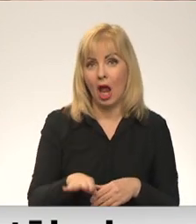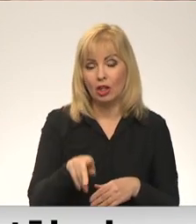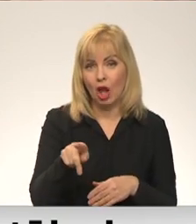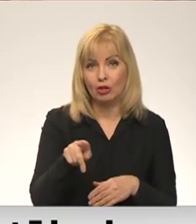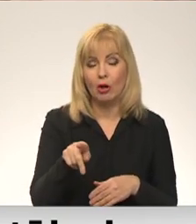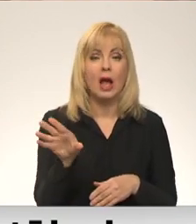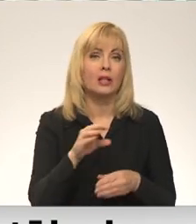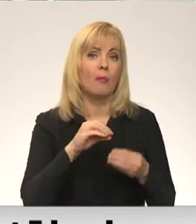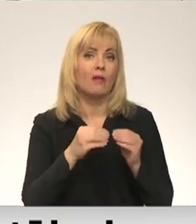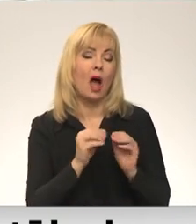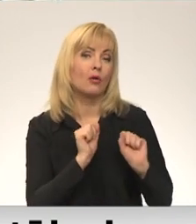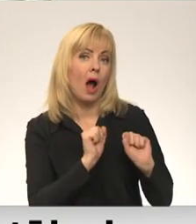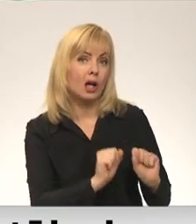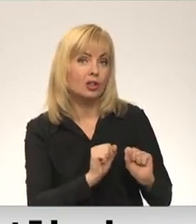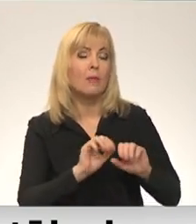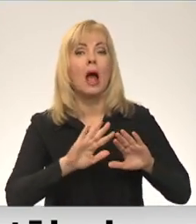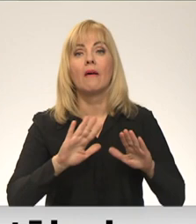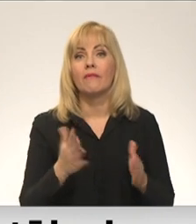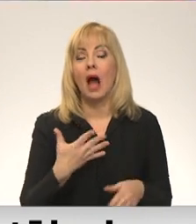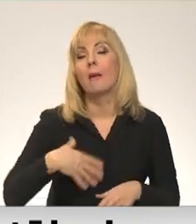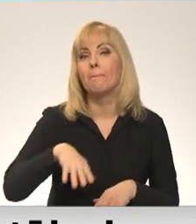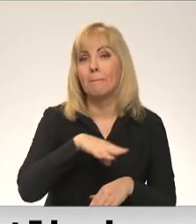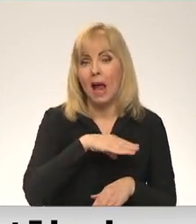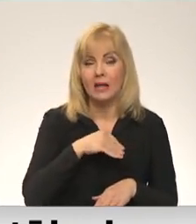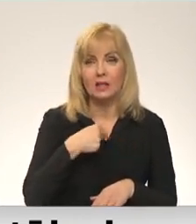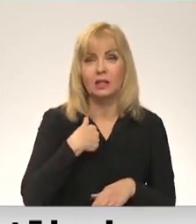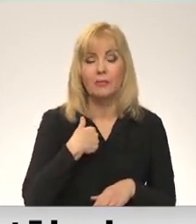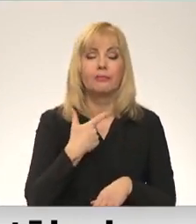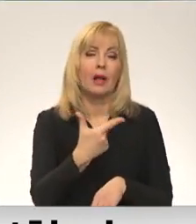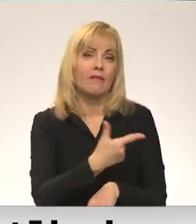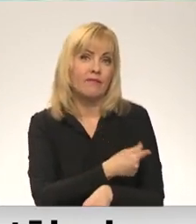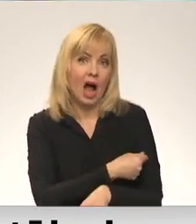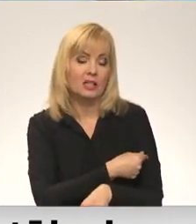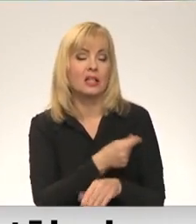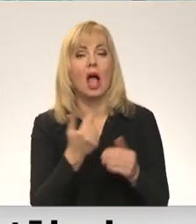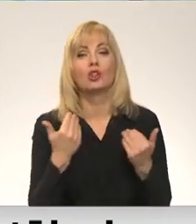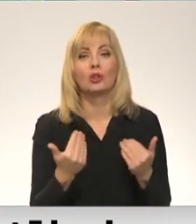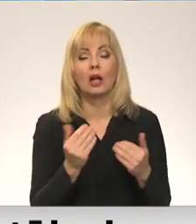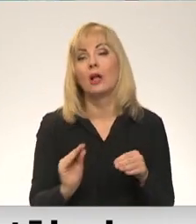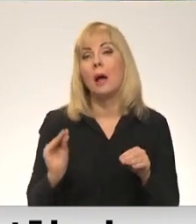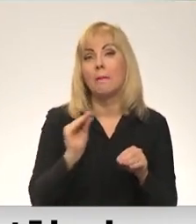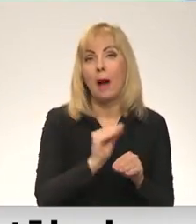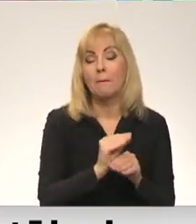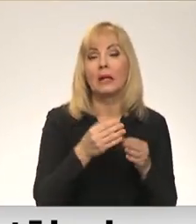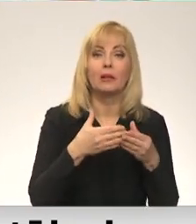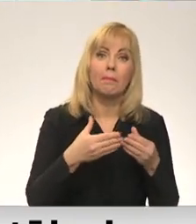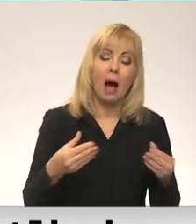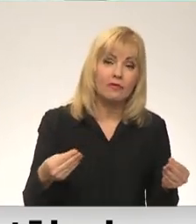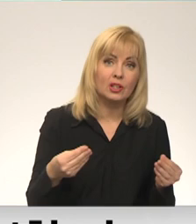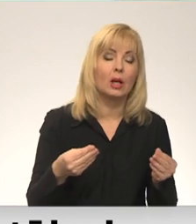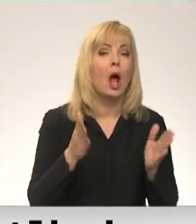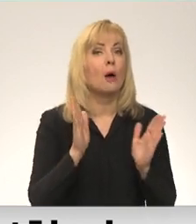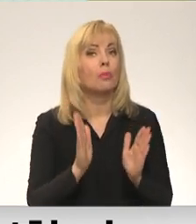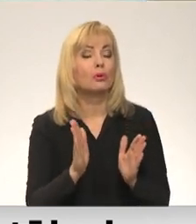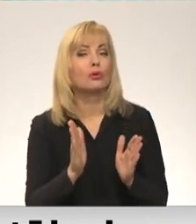vērā ņemam aizsardzību. Vai tas, ka mēs teiksim, vakcinēsim tagad papildus pavasarī, vai tas mums dos kaut